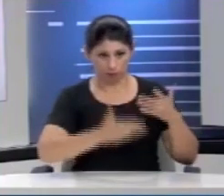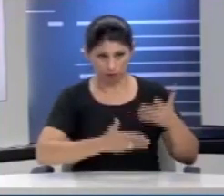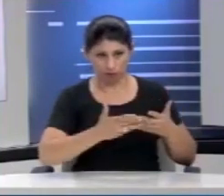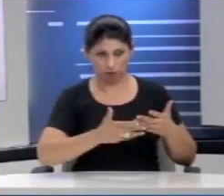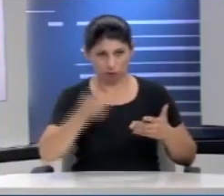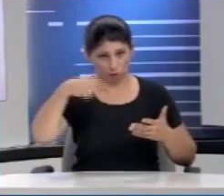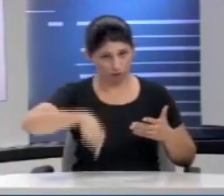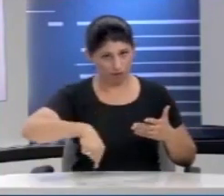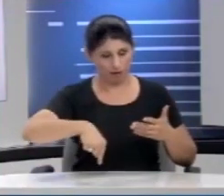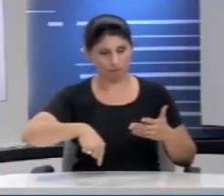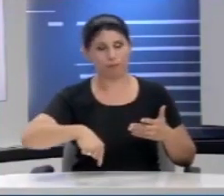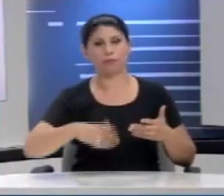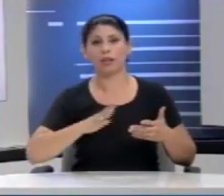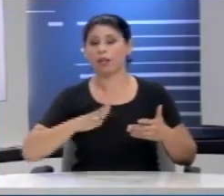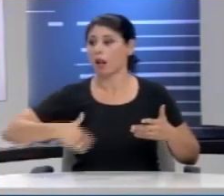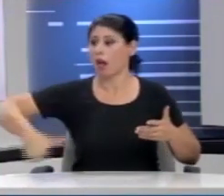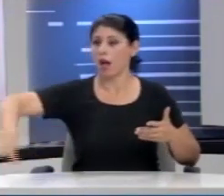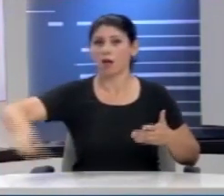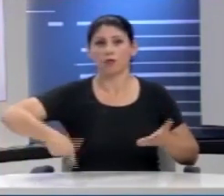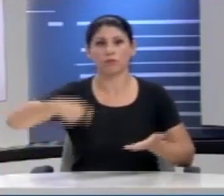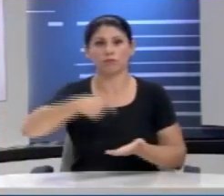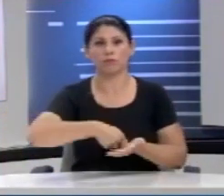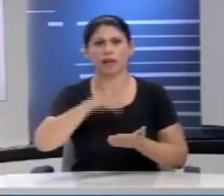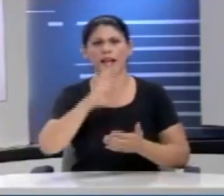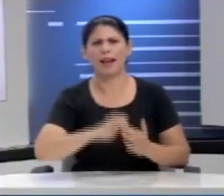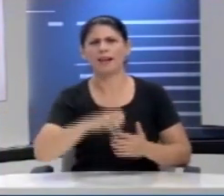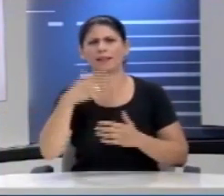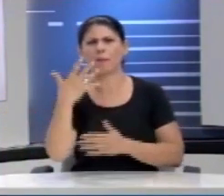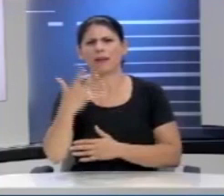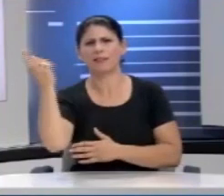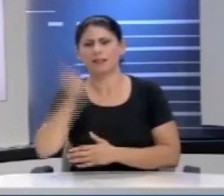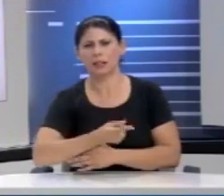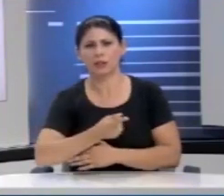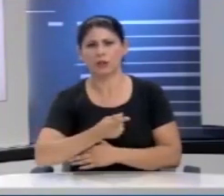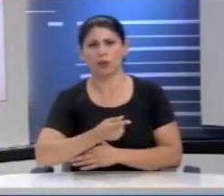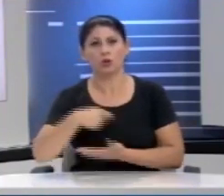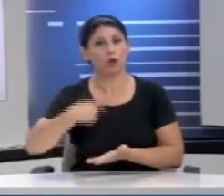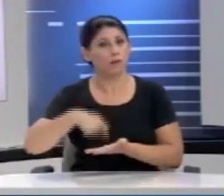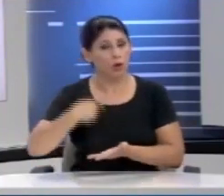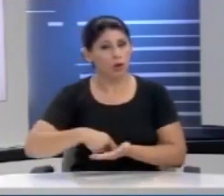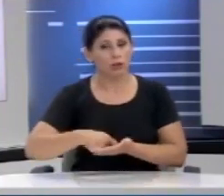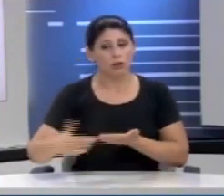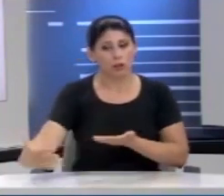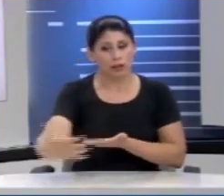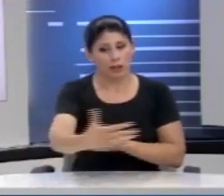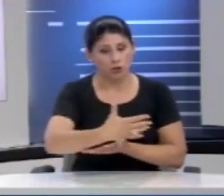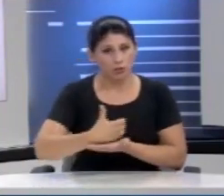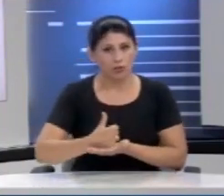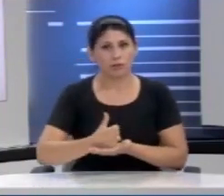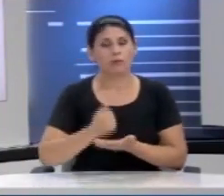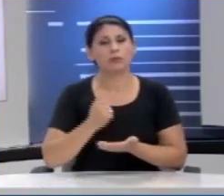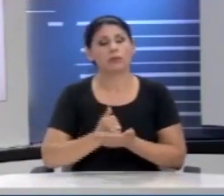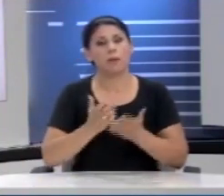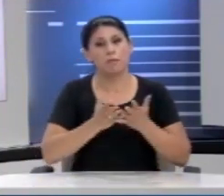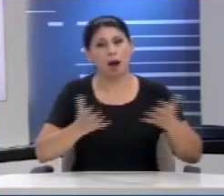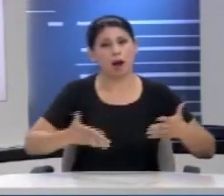προϋπολογισμού σήμερα και ο λαός πληρώνει το 95% των φορολογικών εσόδων και το